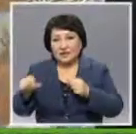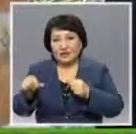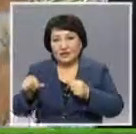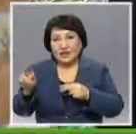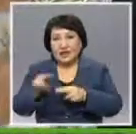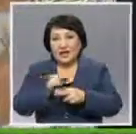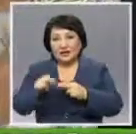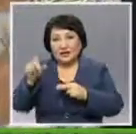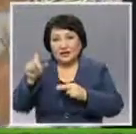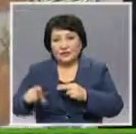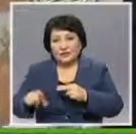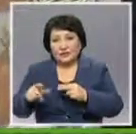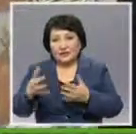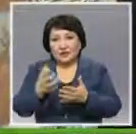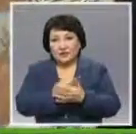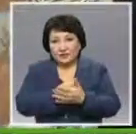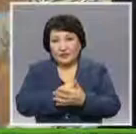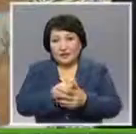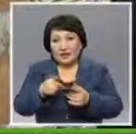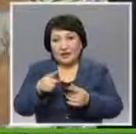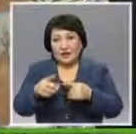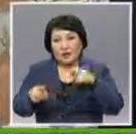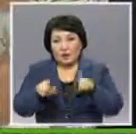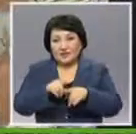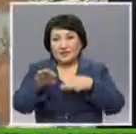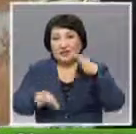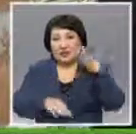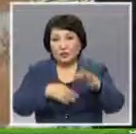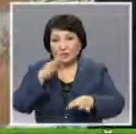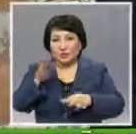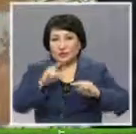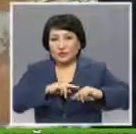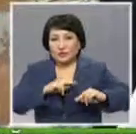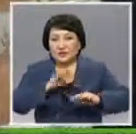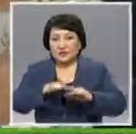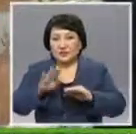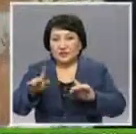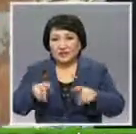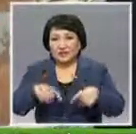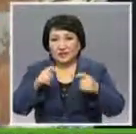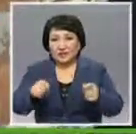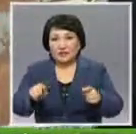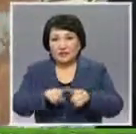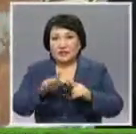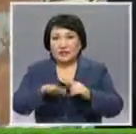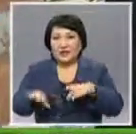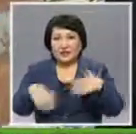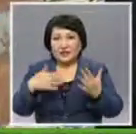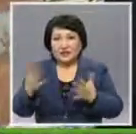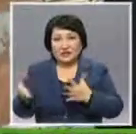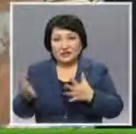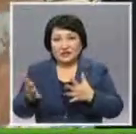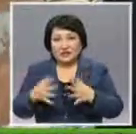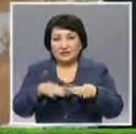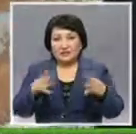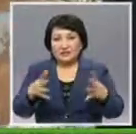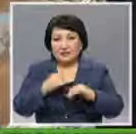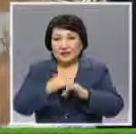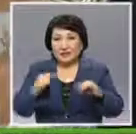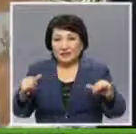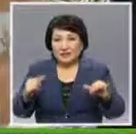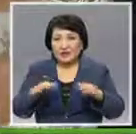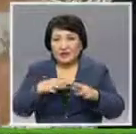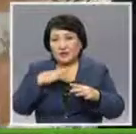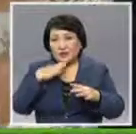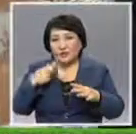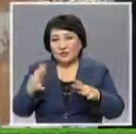гөрі осындай тәулік бойы жұмыс істейтін балабақшаға берген дұрыс. Өйткені мұнда бала жан жақты дамиды, көпшіл болады. Ең бастысы,